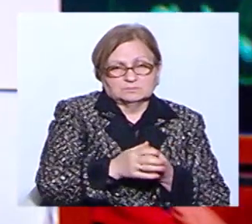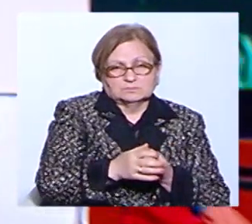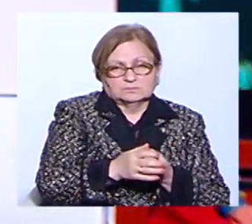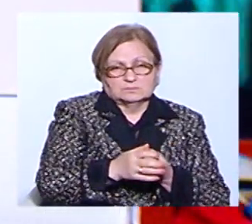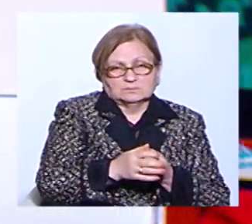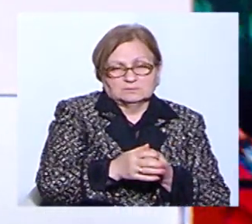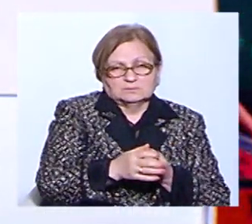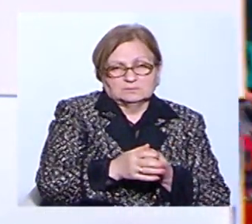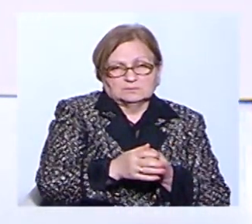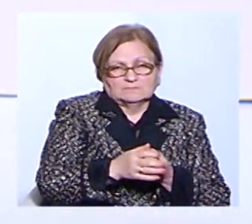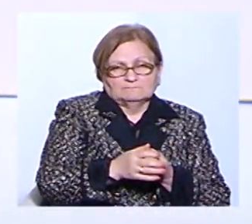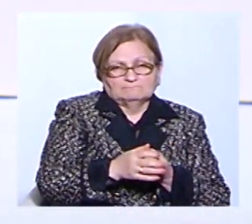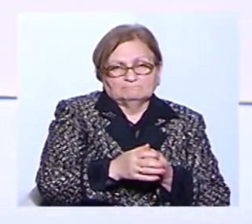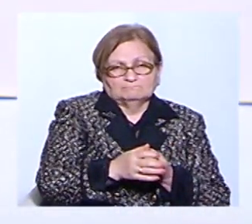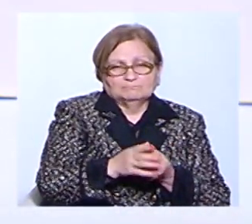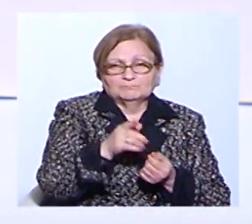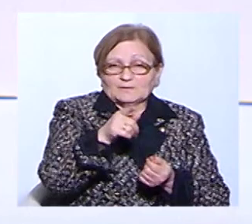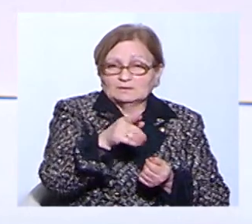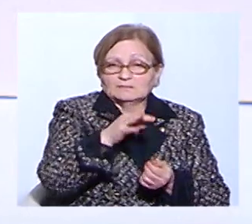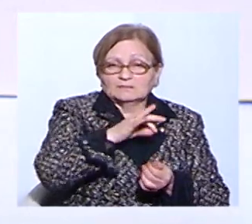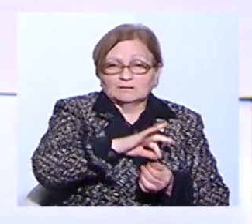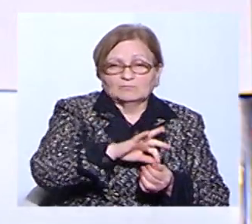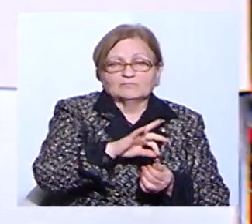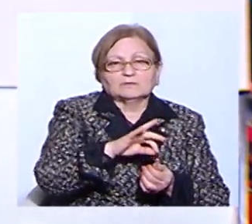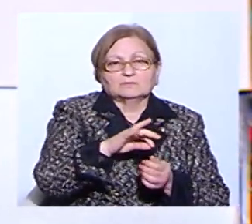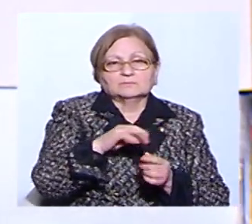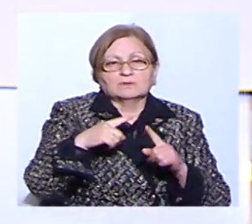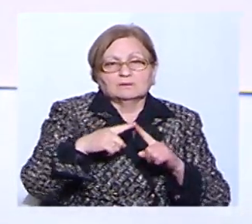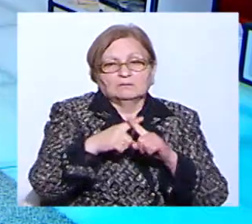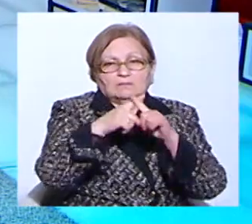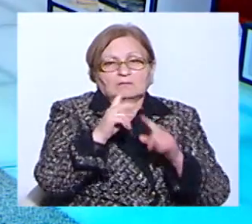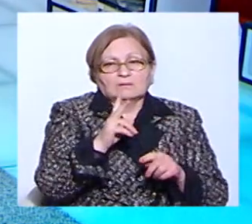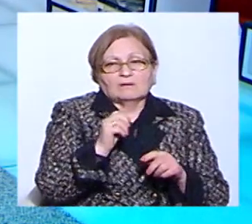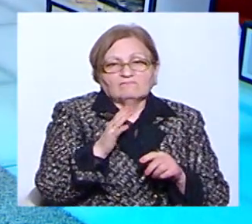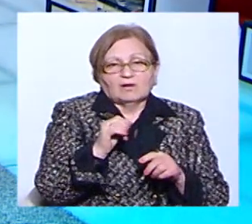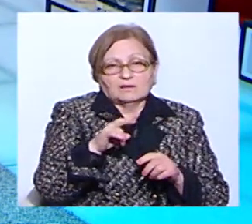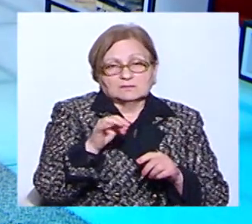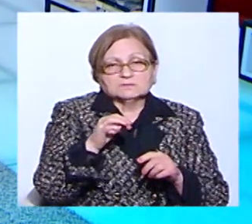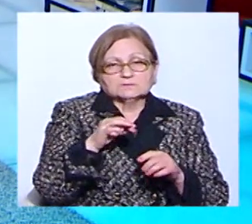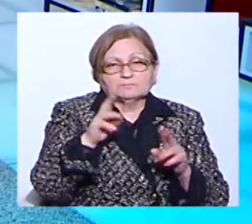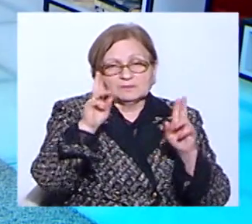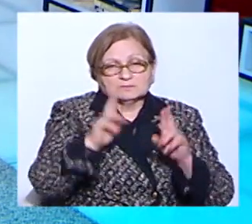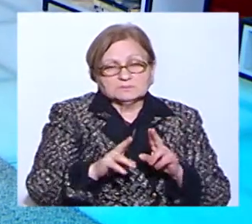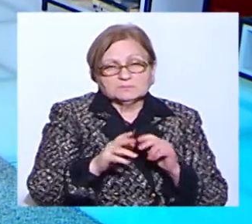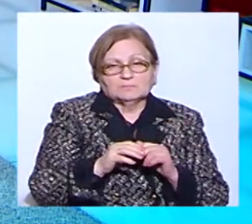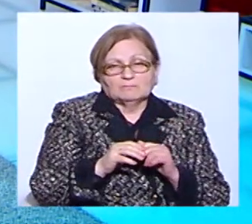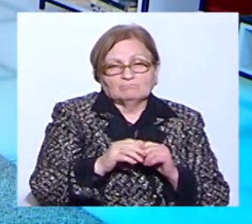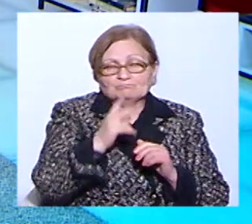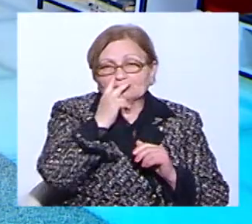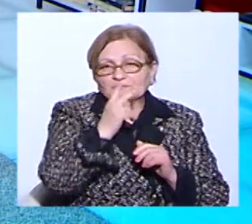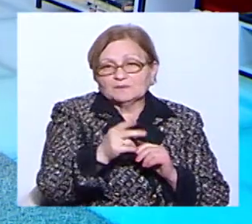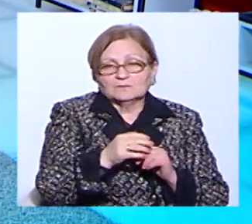როდესაც აი მოდით შევეცადოთ აქაც გამოვიყენოთ ეს კავალიერის პრინციპი, რომელიც ძალიან გვეხმარება პირველი სამი ლექციის განმავლობაში. მოდით ახლა